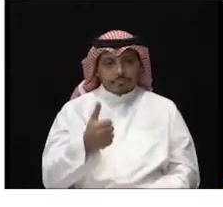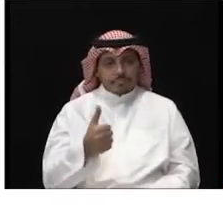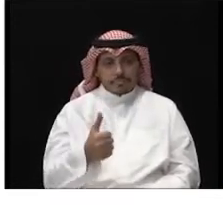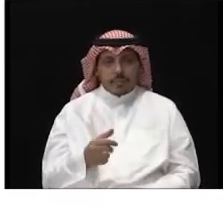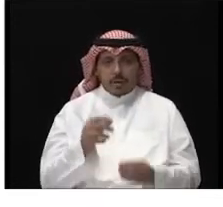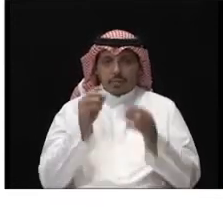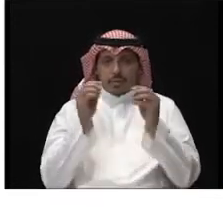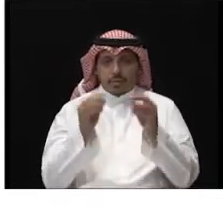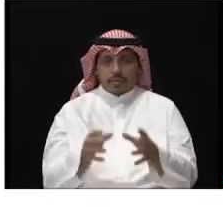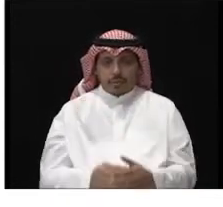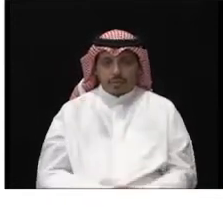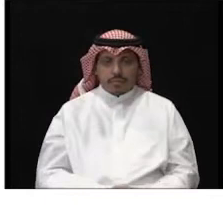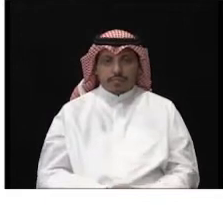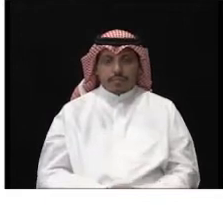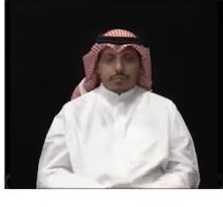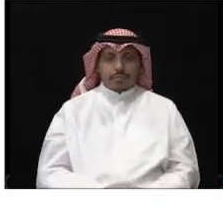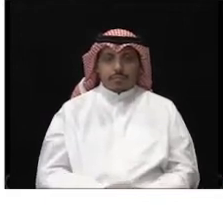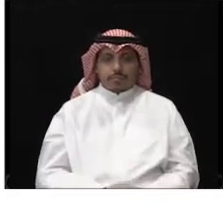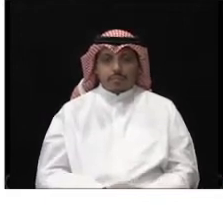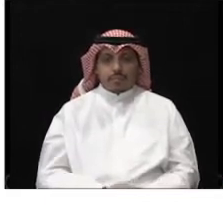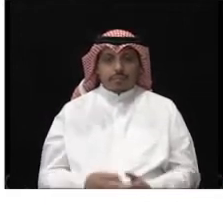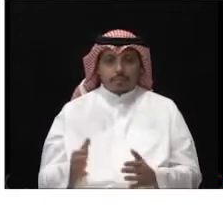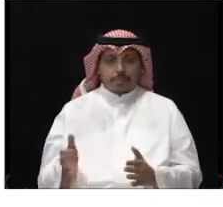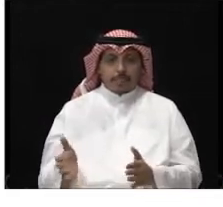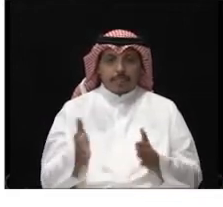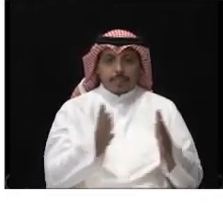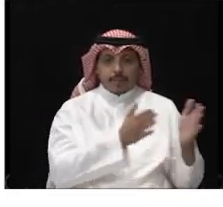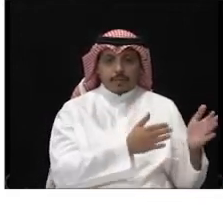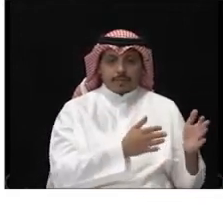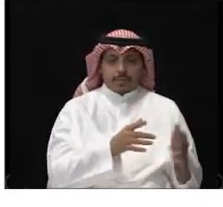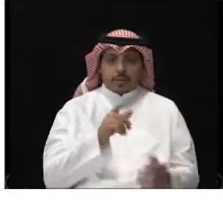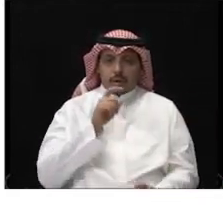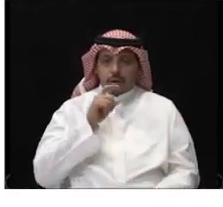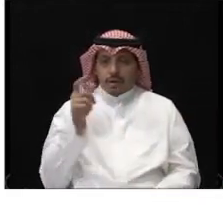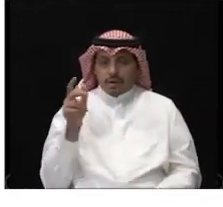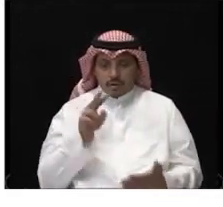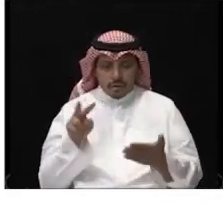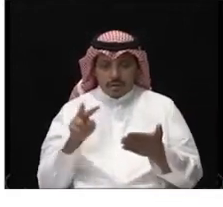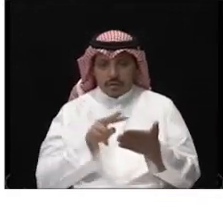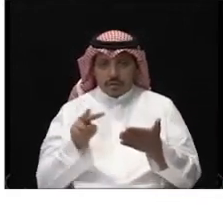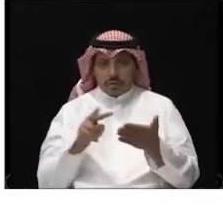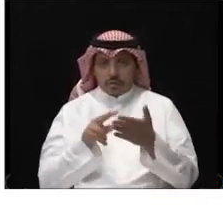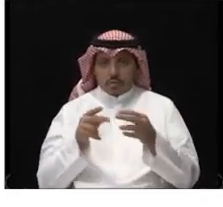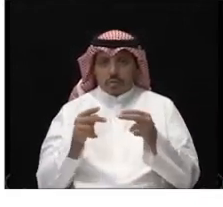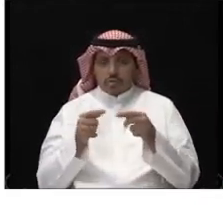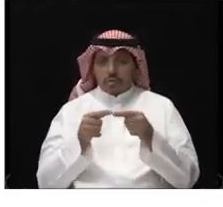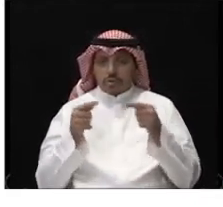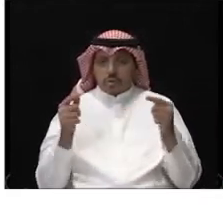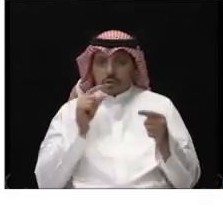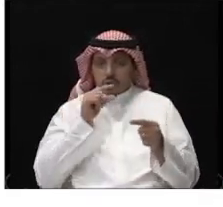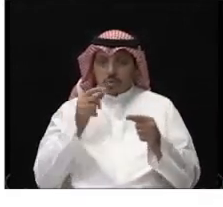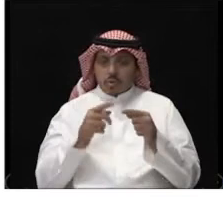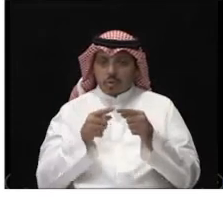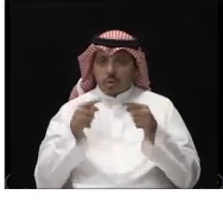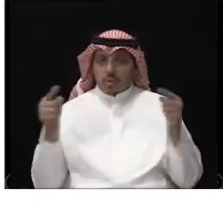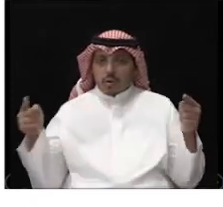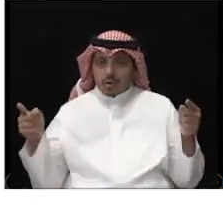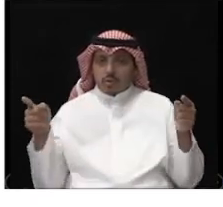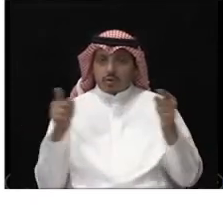الآن إلى قراءة الصوت القصير والصوت الطويل.